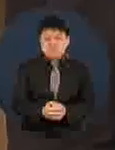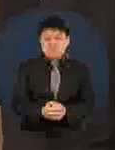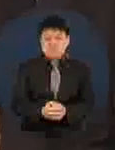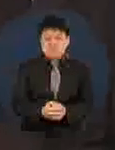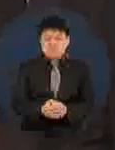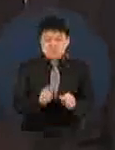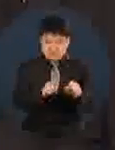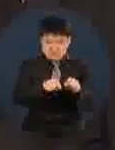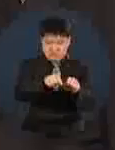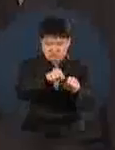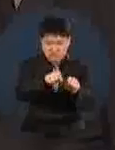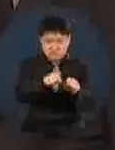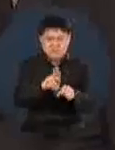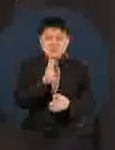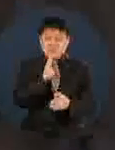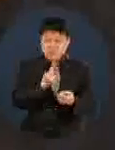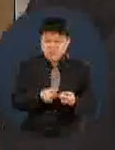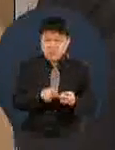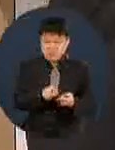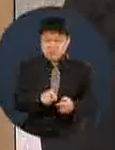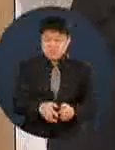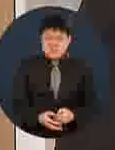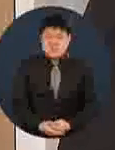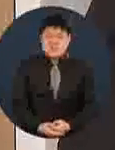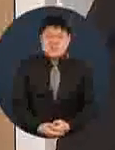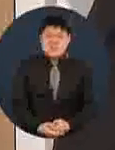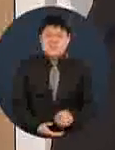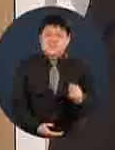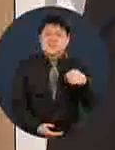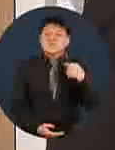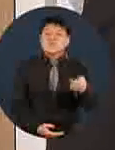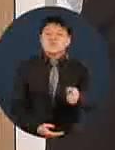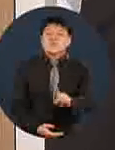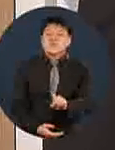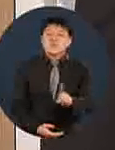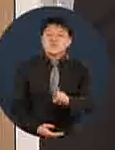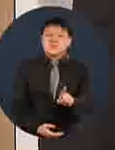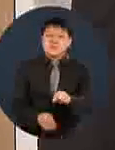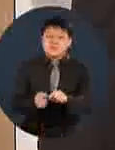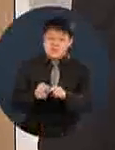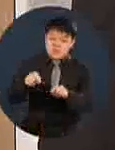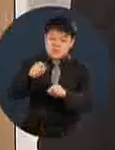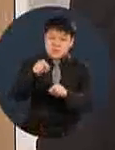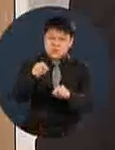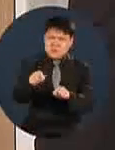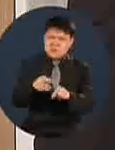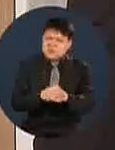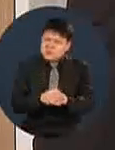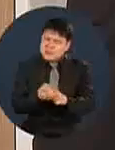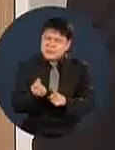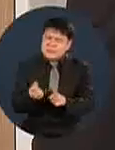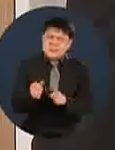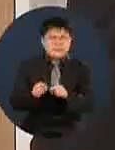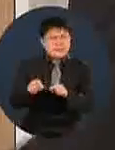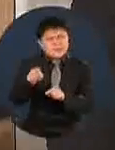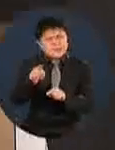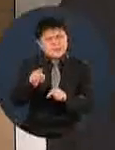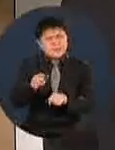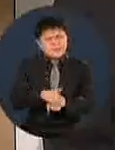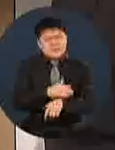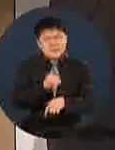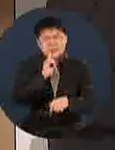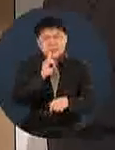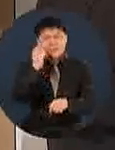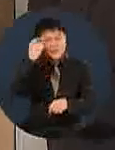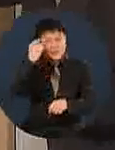건 필연이죠. 여기까지 행막법입니다. 자, 그다음 백의 한수가 네, 네 띄는데 그 점이 좀 늘어졌다는 결론이 나왔습니다. 아.